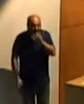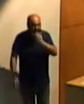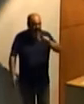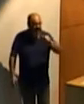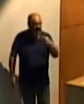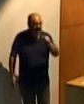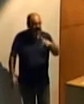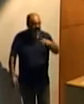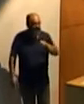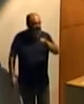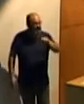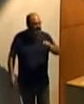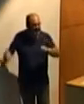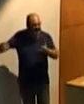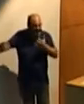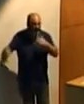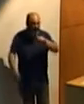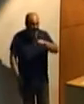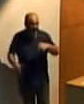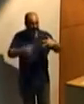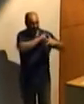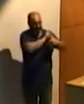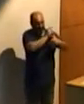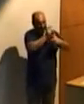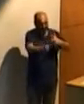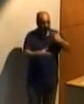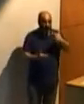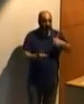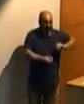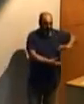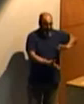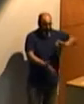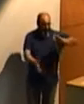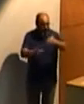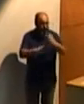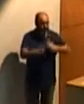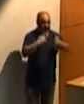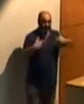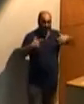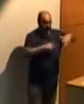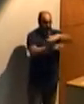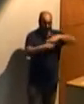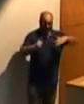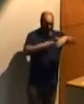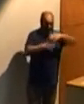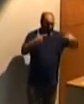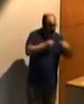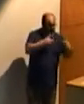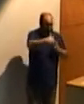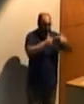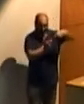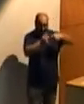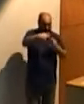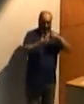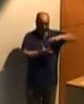ben hilli à un processus biologique d'évolution d'adaptation du vivant à des conditions nous y reviendrons c'est très important